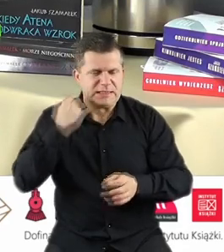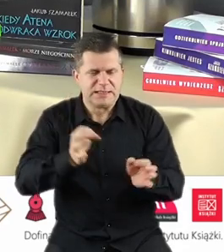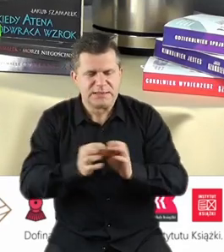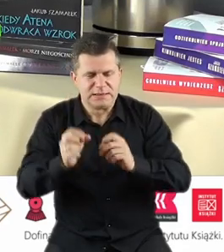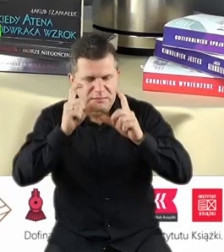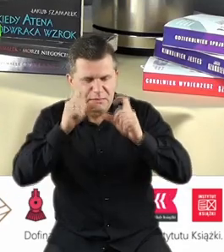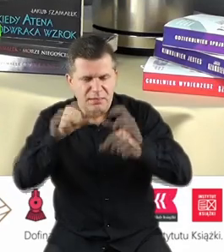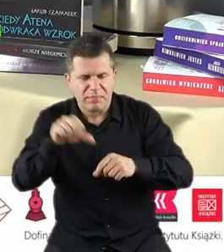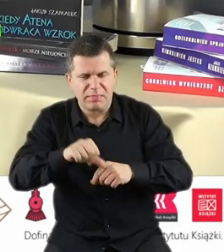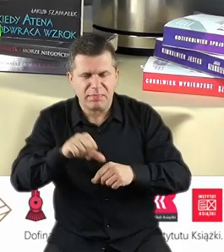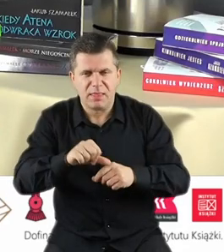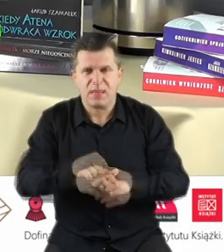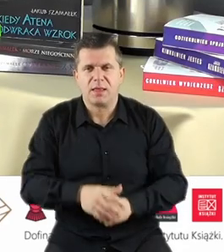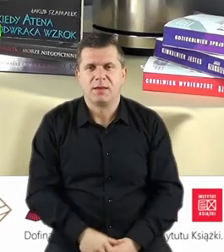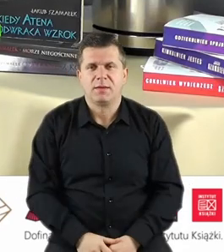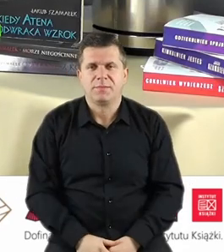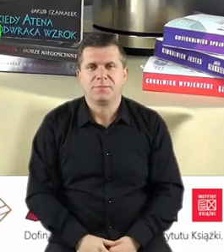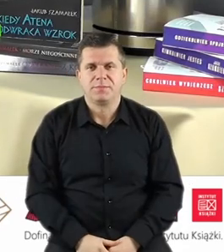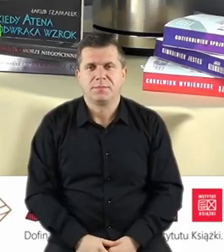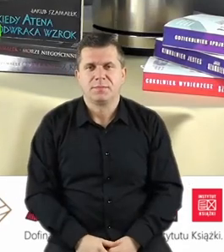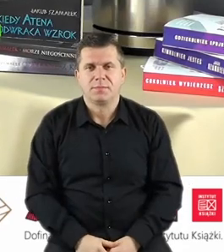i jakby.